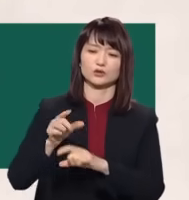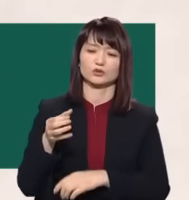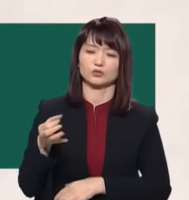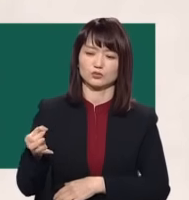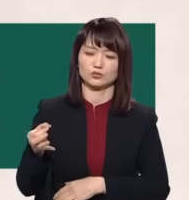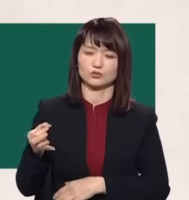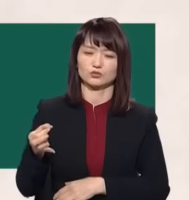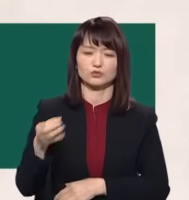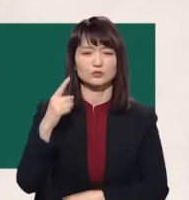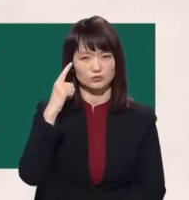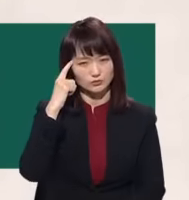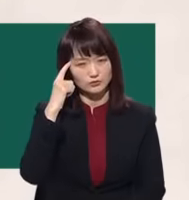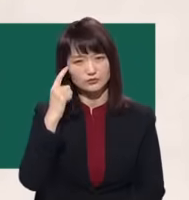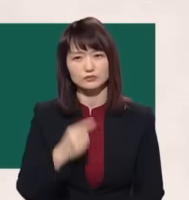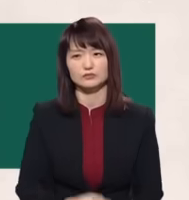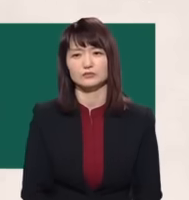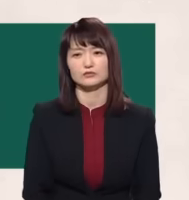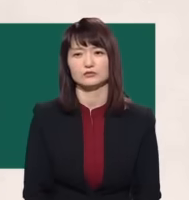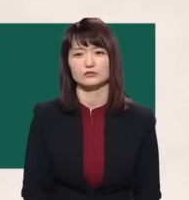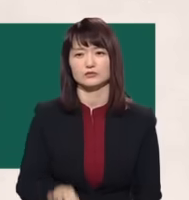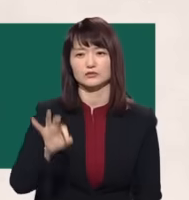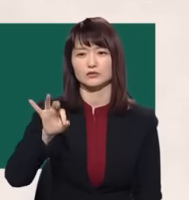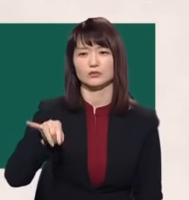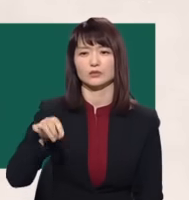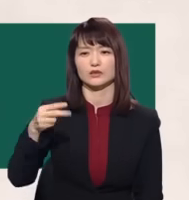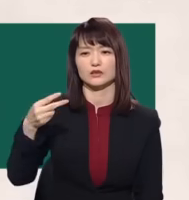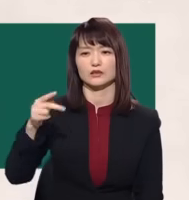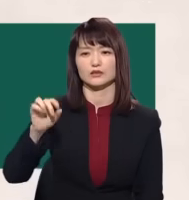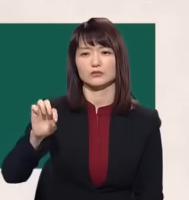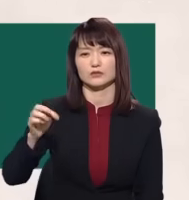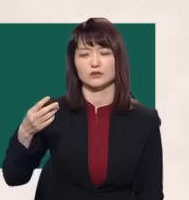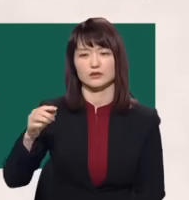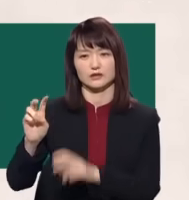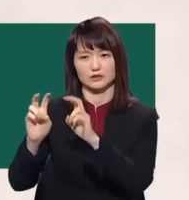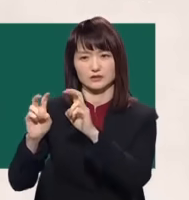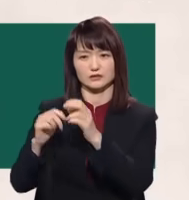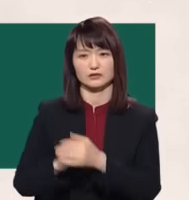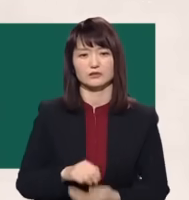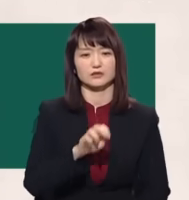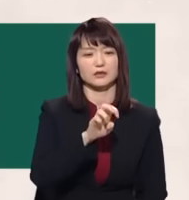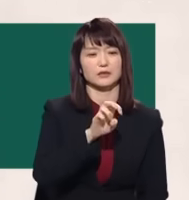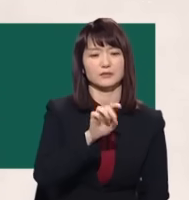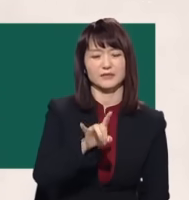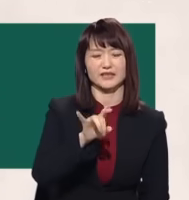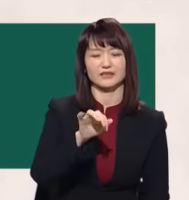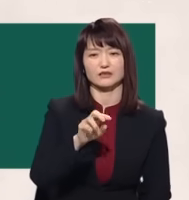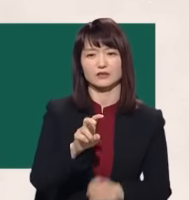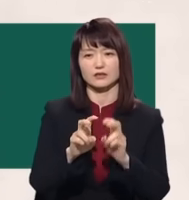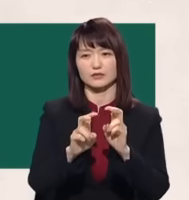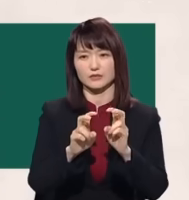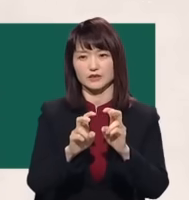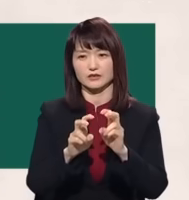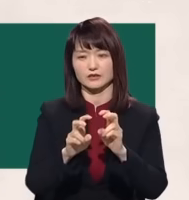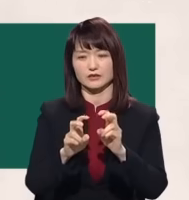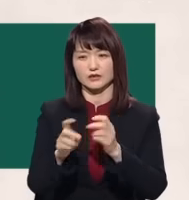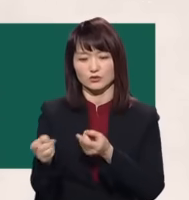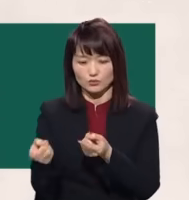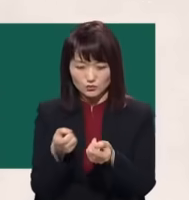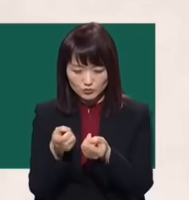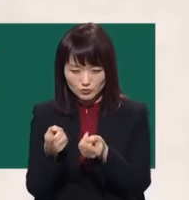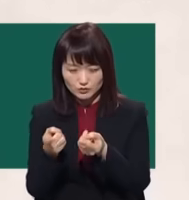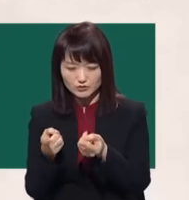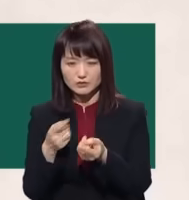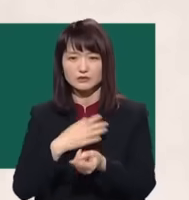것도 생각을 해야 되는데 웨딩 플래너 업체에서는 우리 메이크숍하고 중개만 해줬다. 또 이제